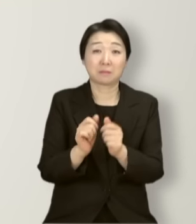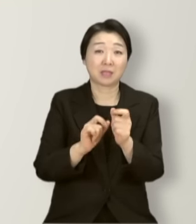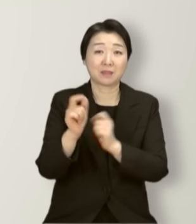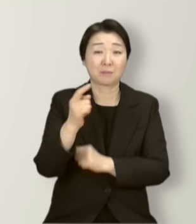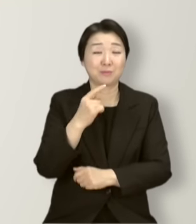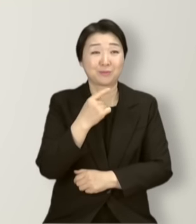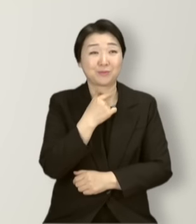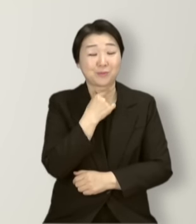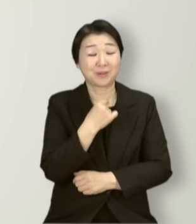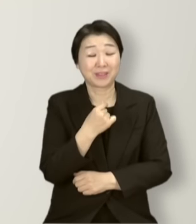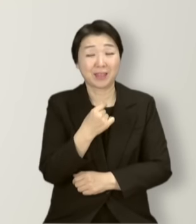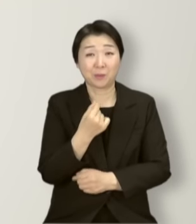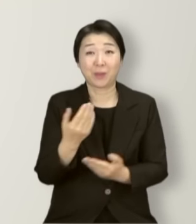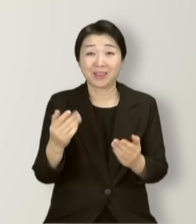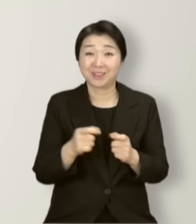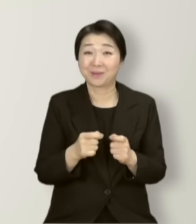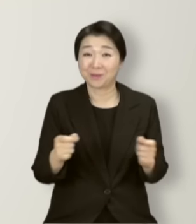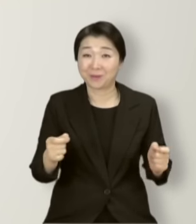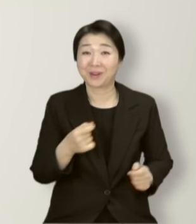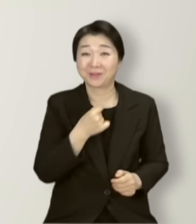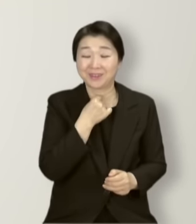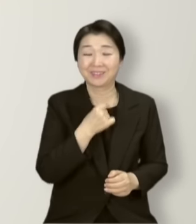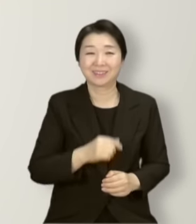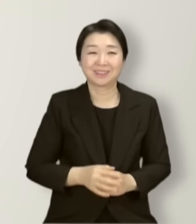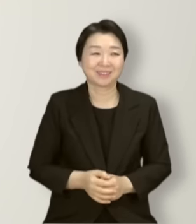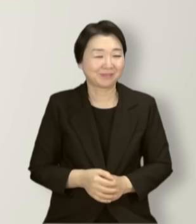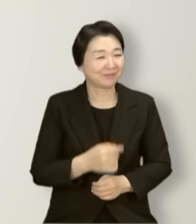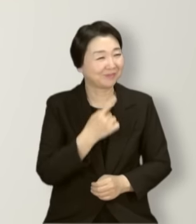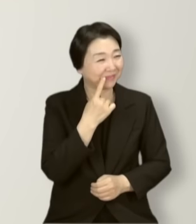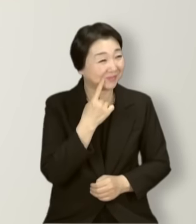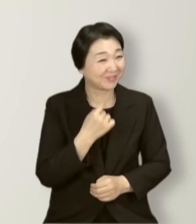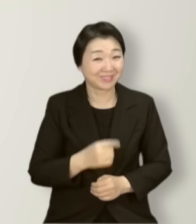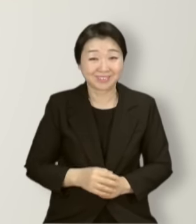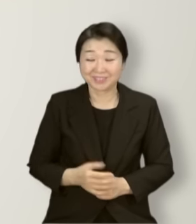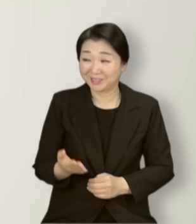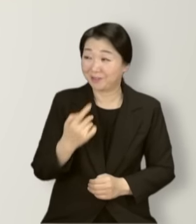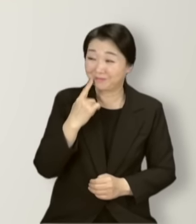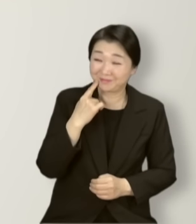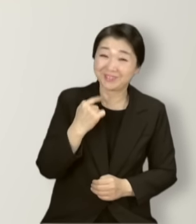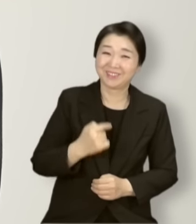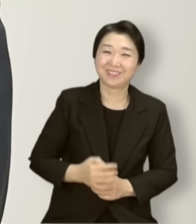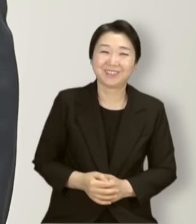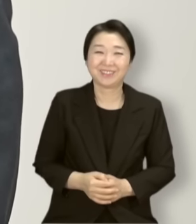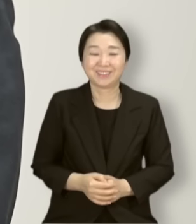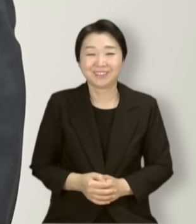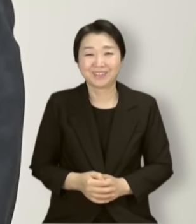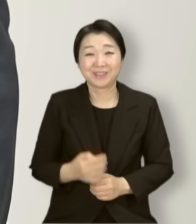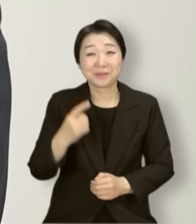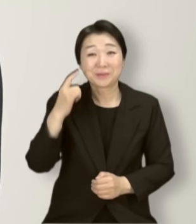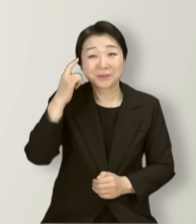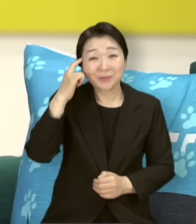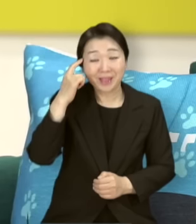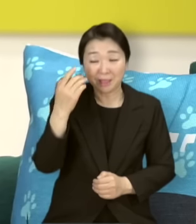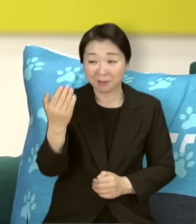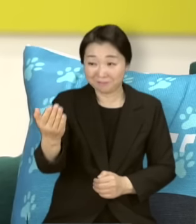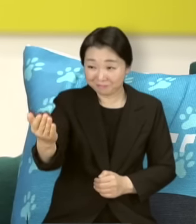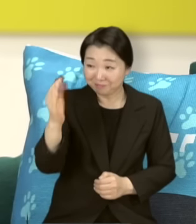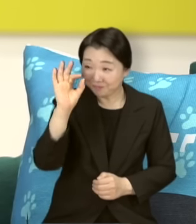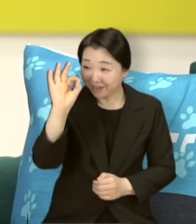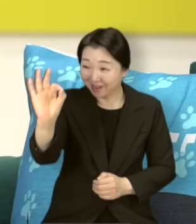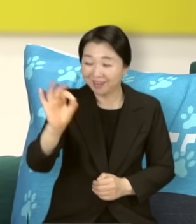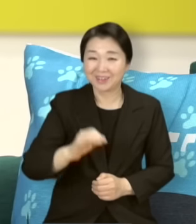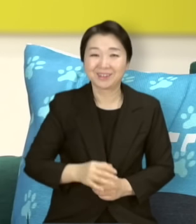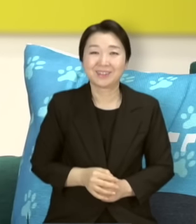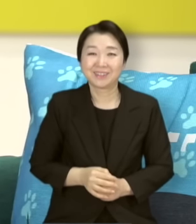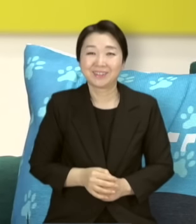예, 오랫동안 예, 일할 수 있는 예, 게. 총장님 예. 부럽습니다. 아이 저도 부러운데요. 옆에서 우리 사회자님